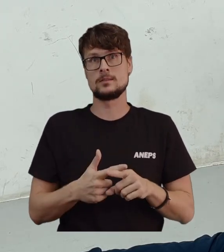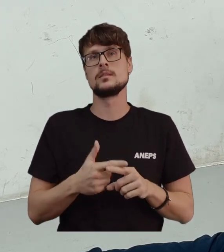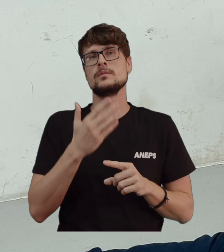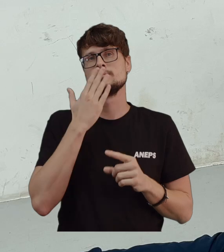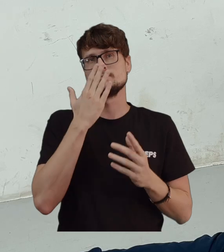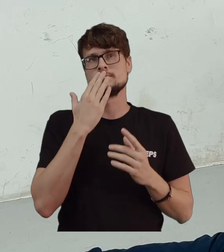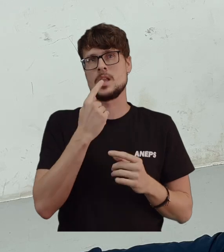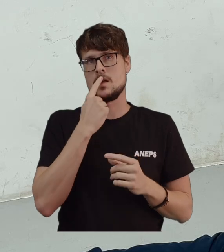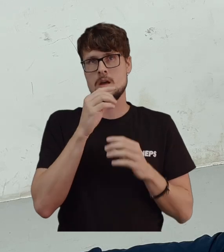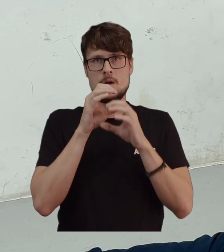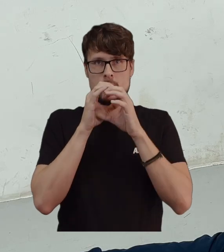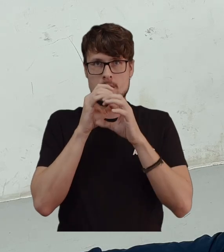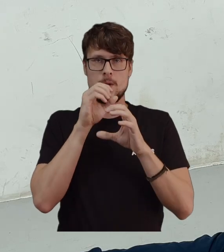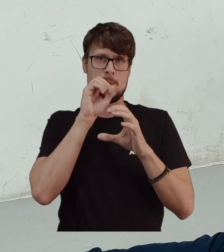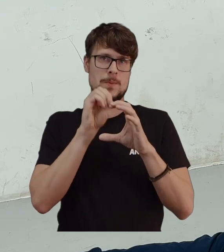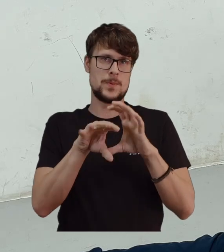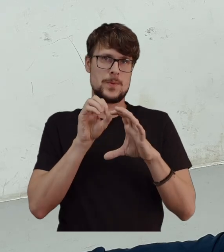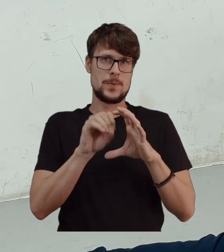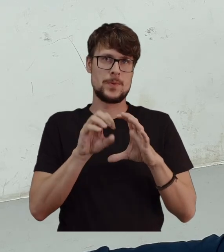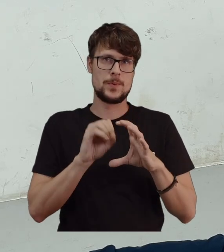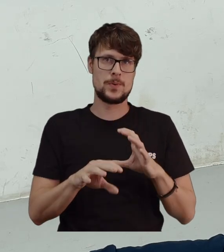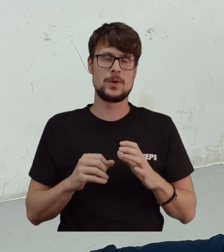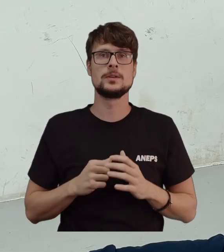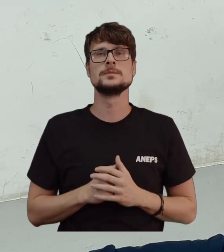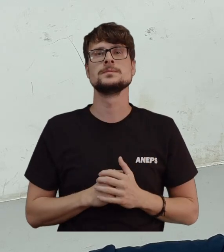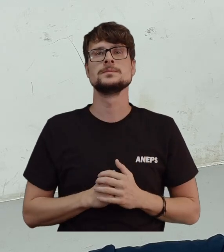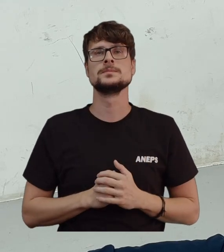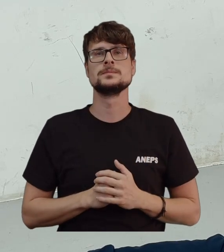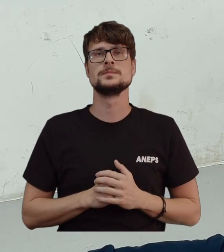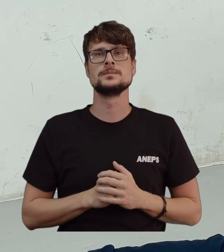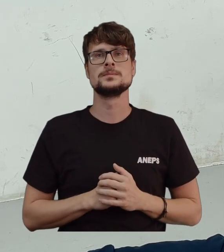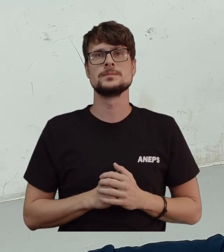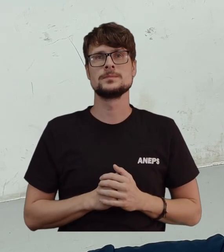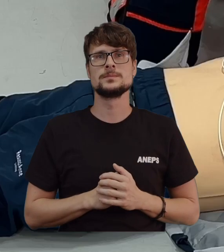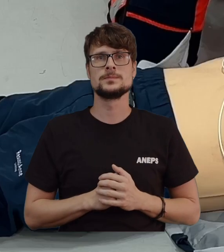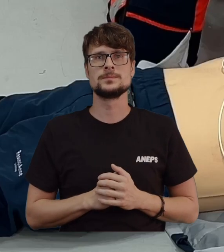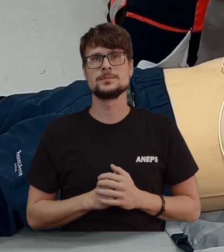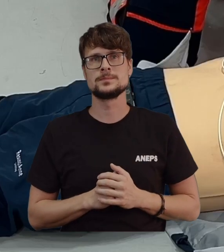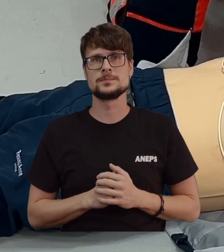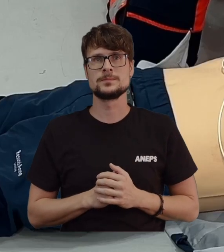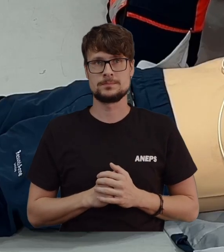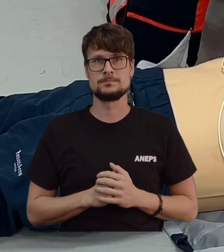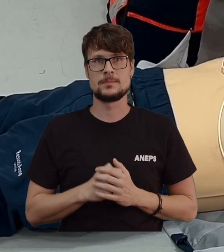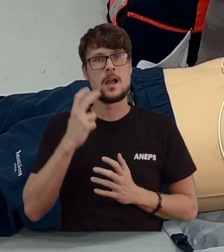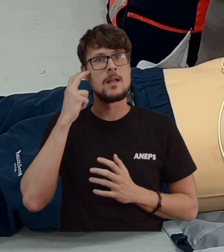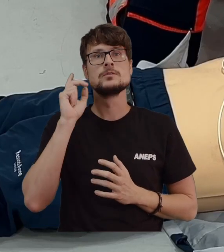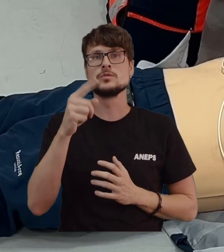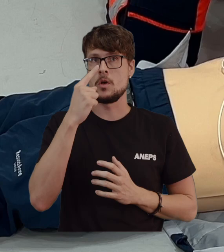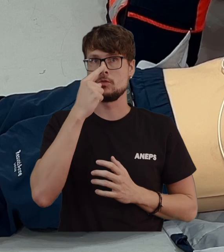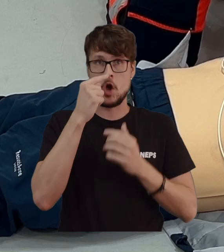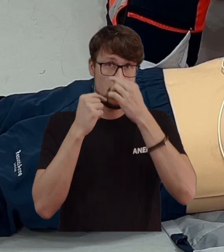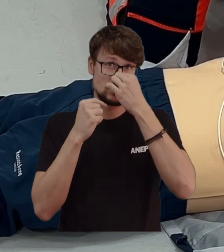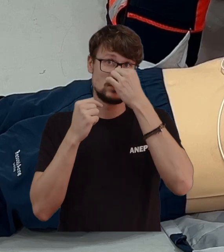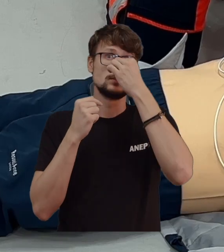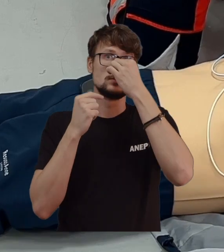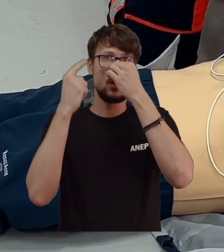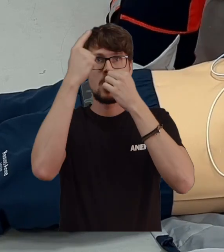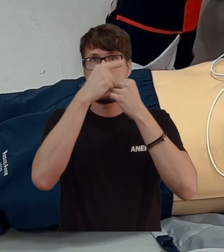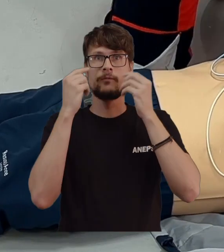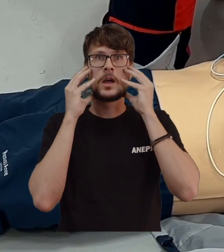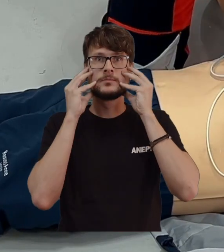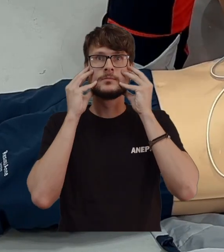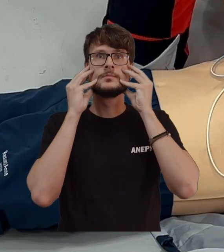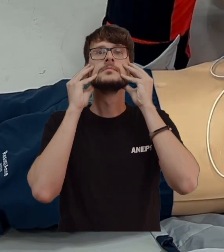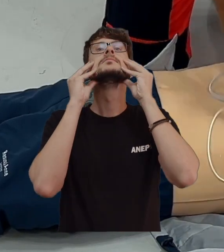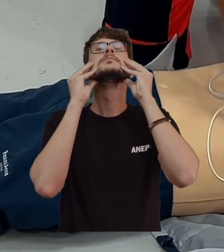30 stlačeniach spravíme záklon hlavy, zapcháme nos a spravíme 2 vdychy. Po